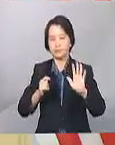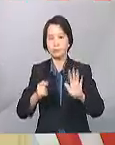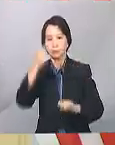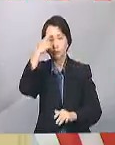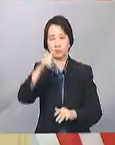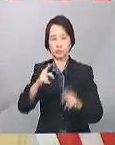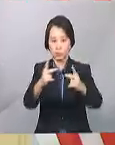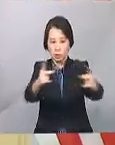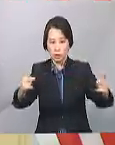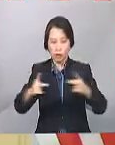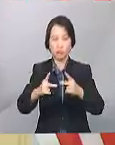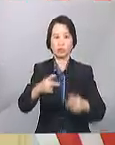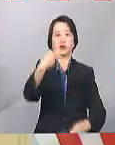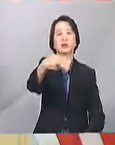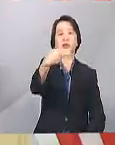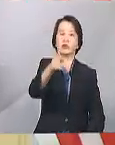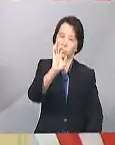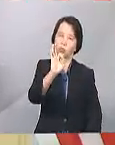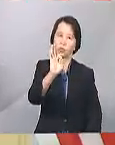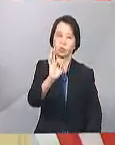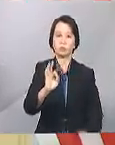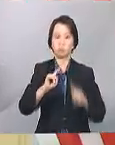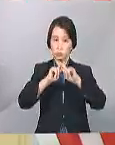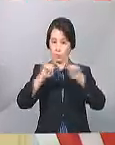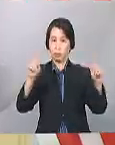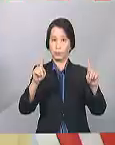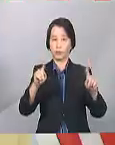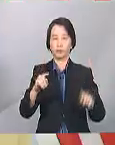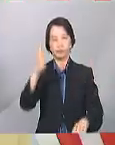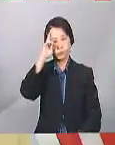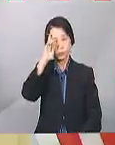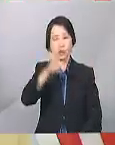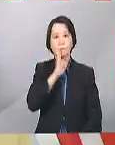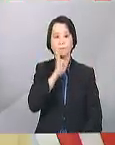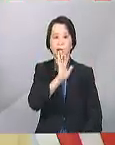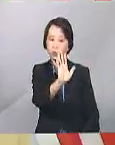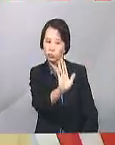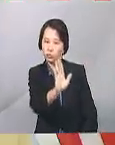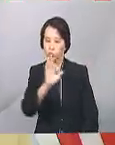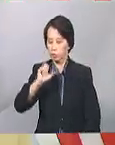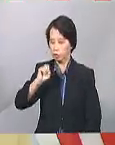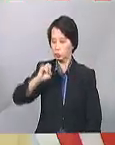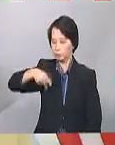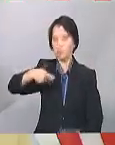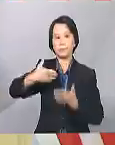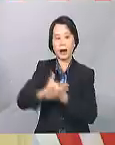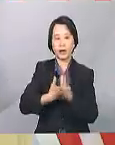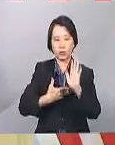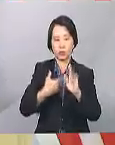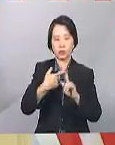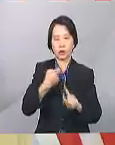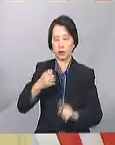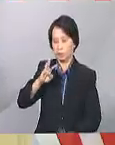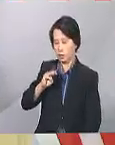untuk di kawasan zon hijau nanti. Tapi seperti saya kata tadi, tunggulah SOP yang akan dikeluarkan oleh